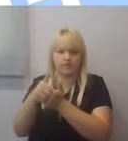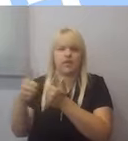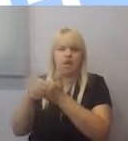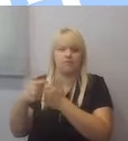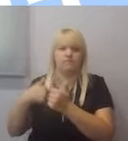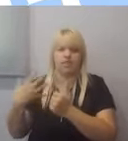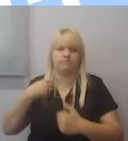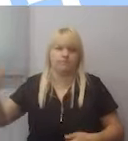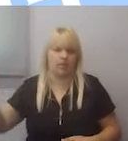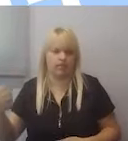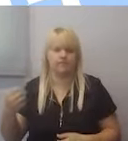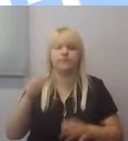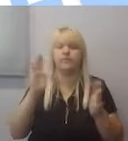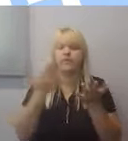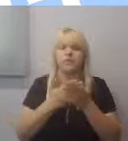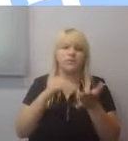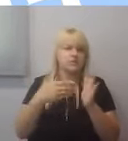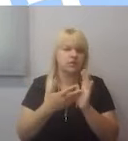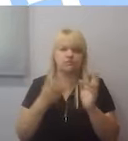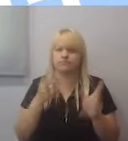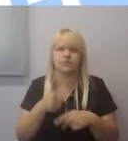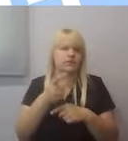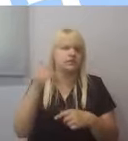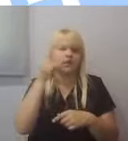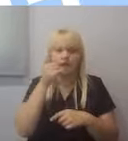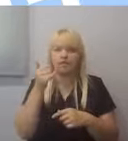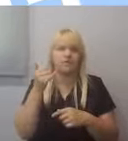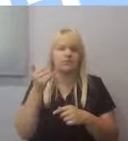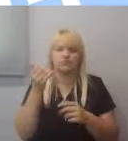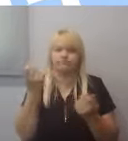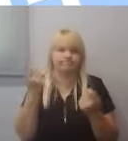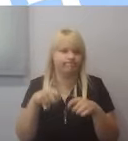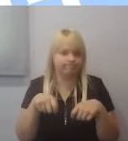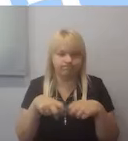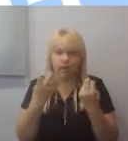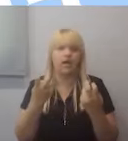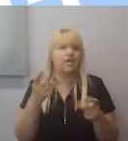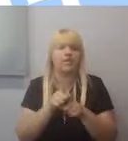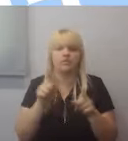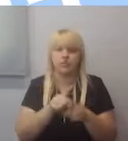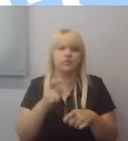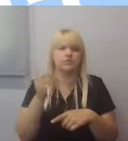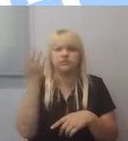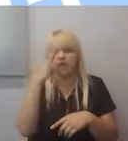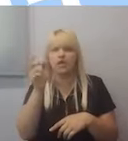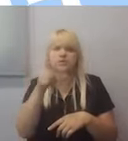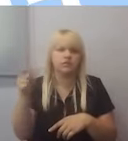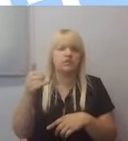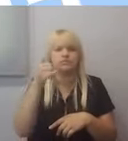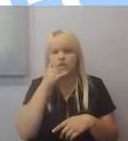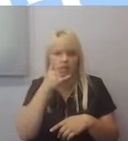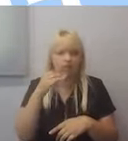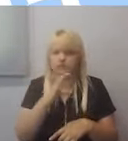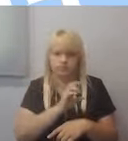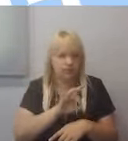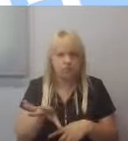izvid situācijas ka krīzes situācija nestrādā telefoni tāpat ir stress panika nepazīstamos numurus droši vien visi necels vai ne tāpēc